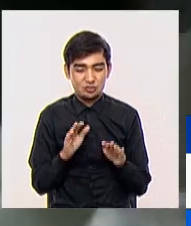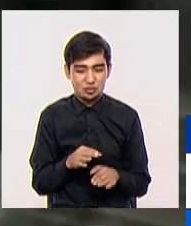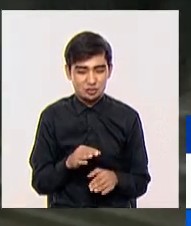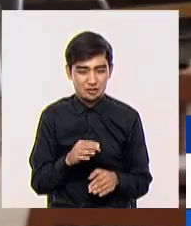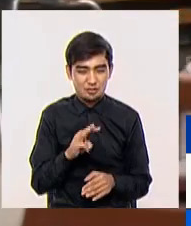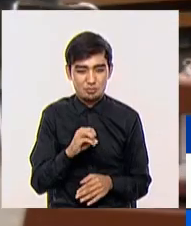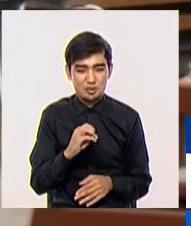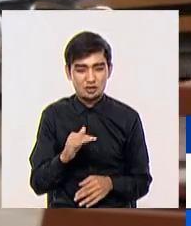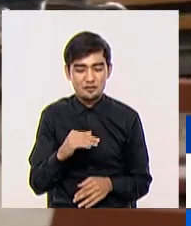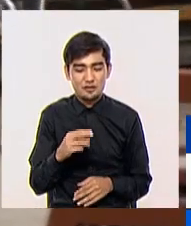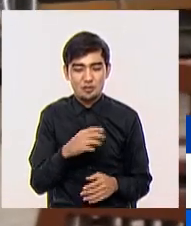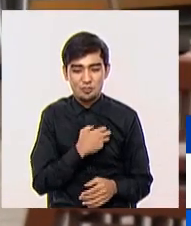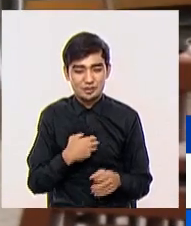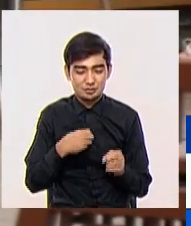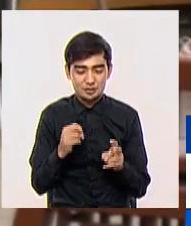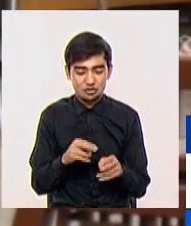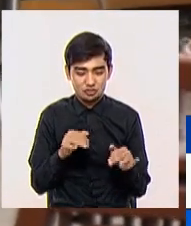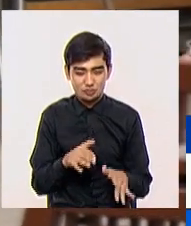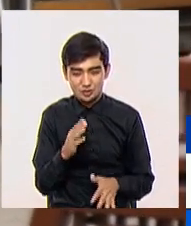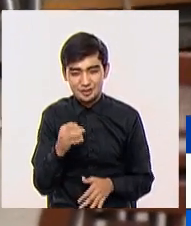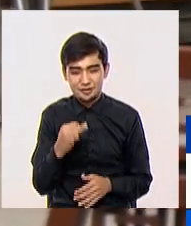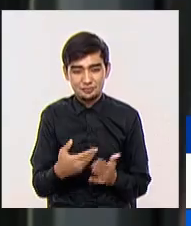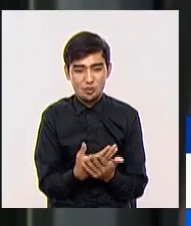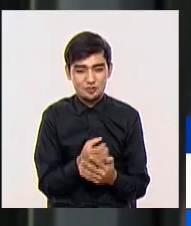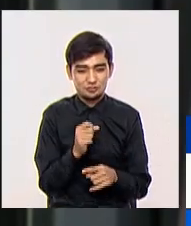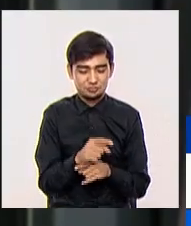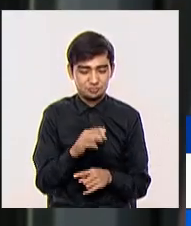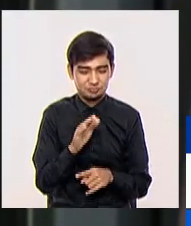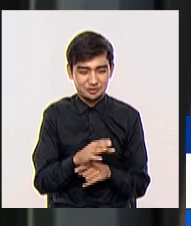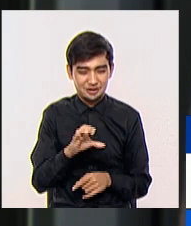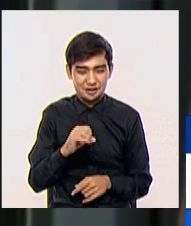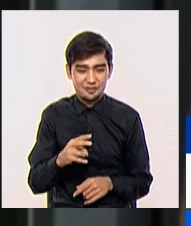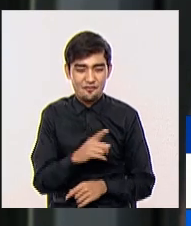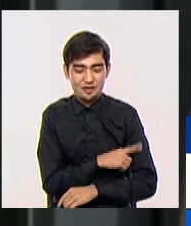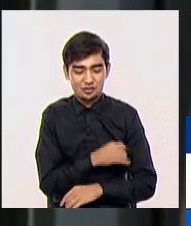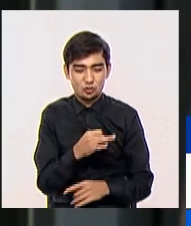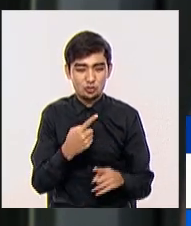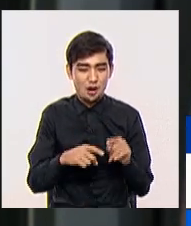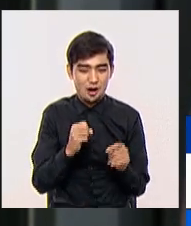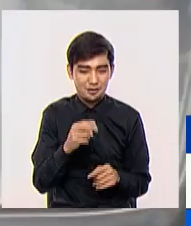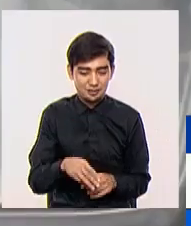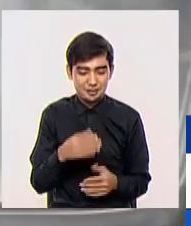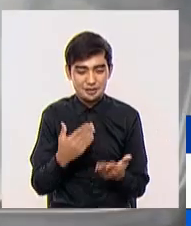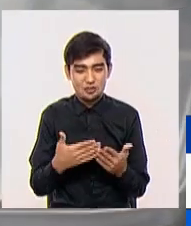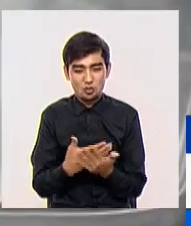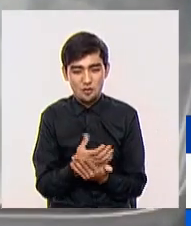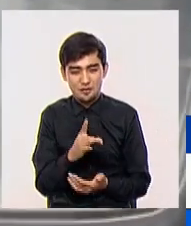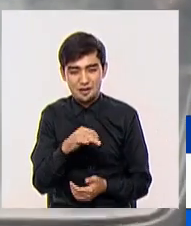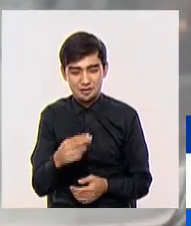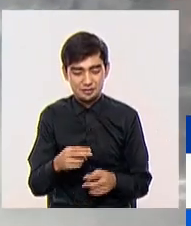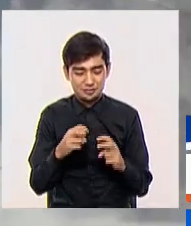заседании межведомственной комиссии. К тому же должно выйти новое постановление санврача и другие акты, регламентирующие новые